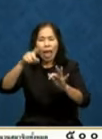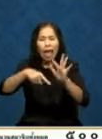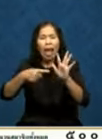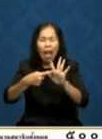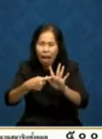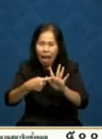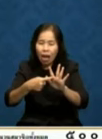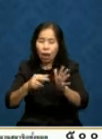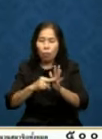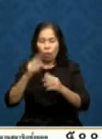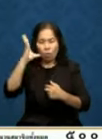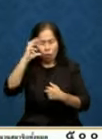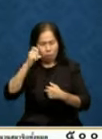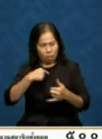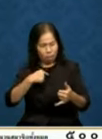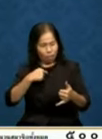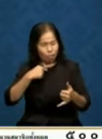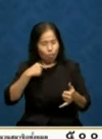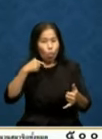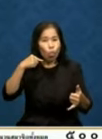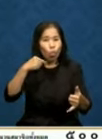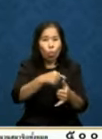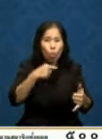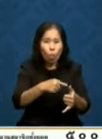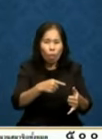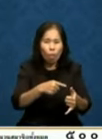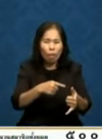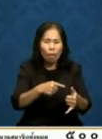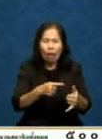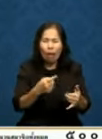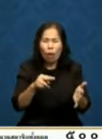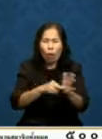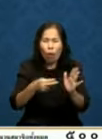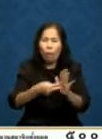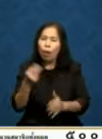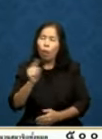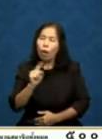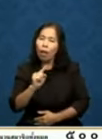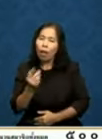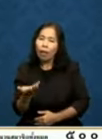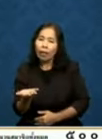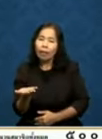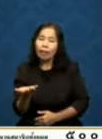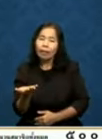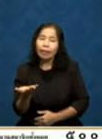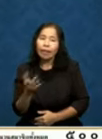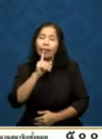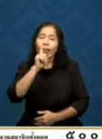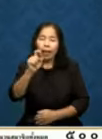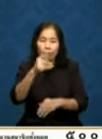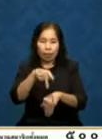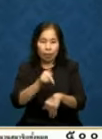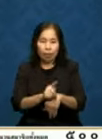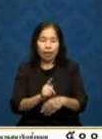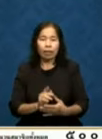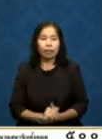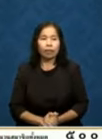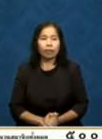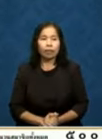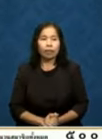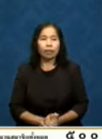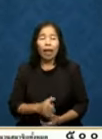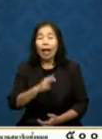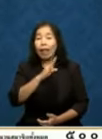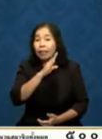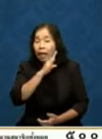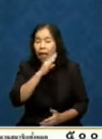พ่อแม่ด้อยค่าลูกมันหมายถึงอะไรนี่ท่านประธานถ้าหากก